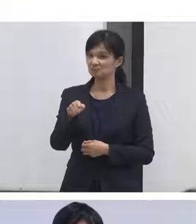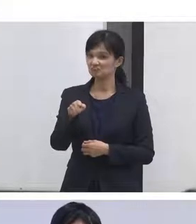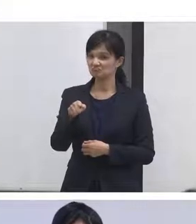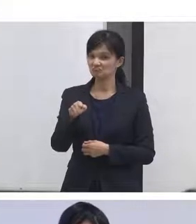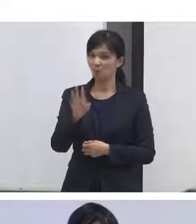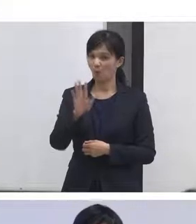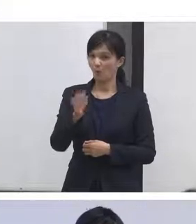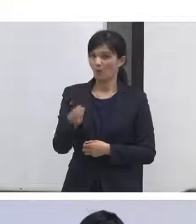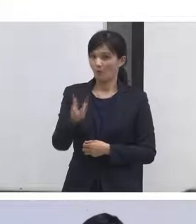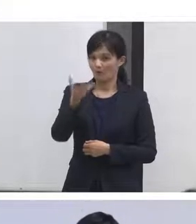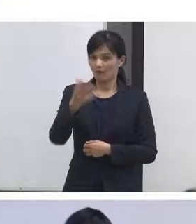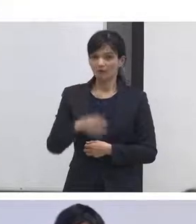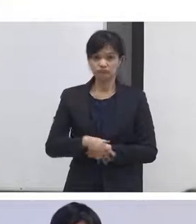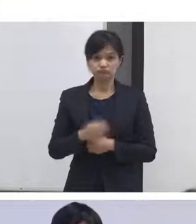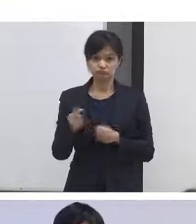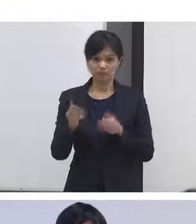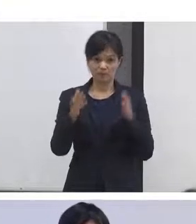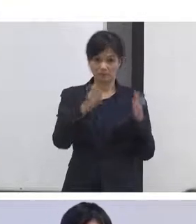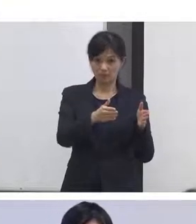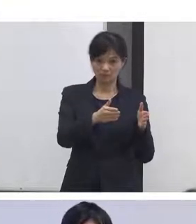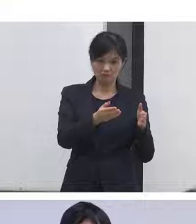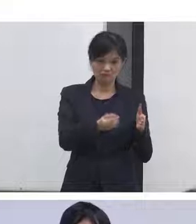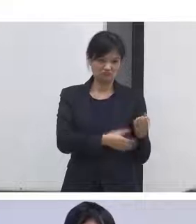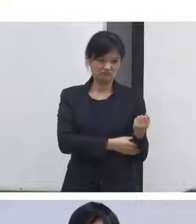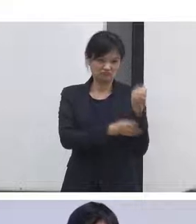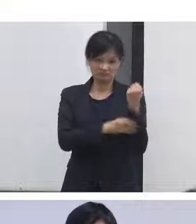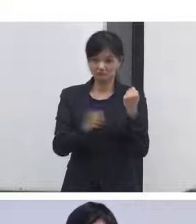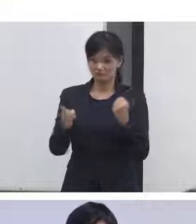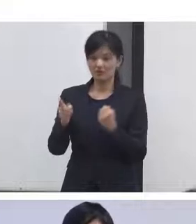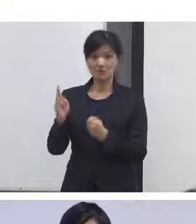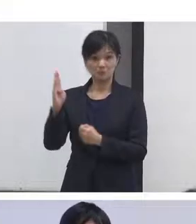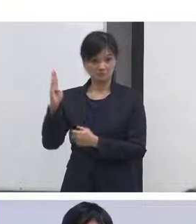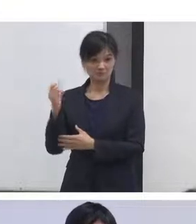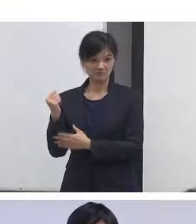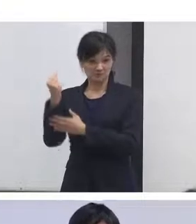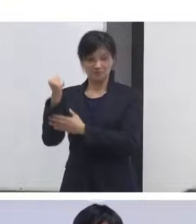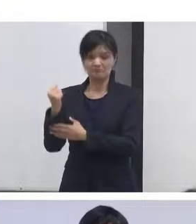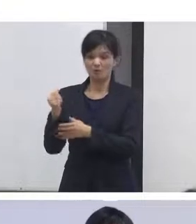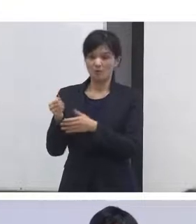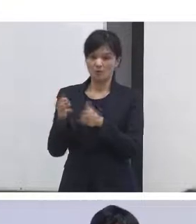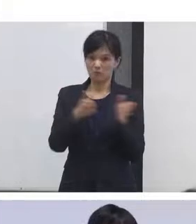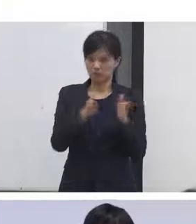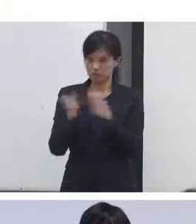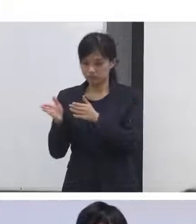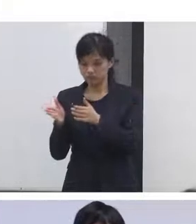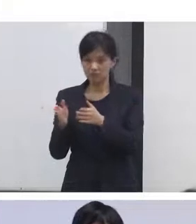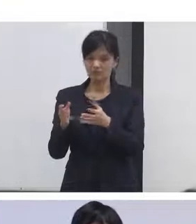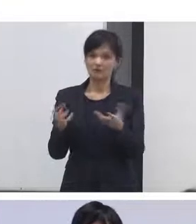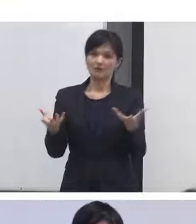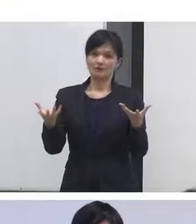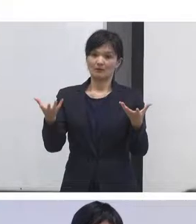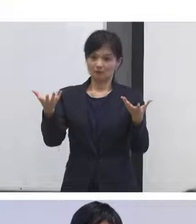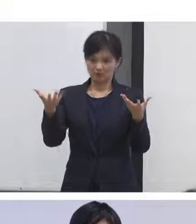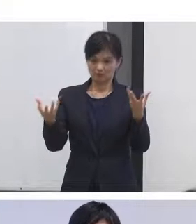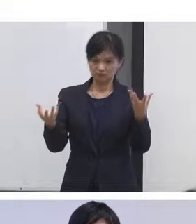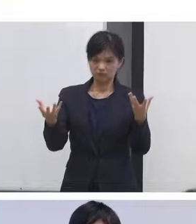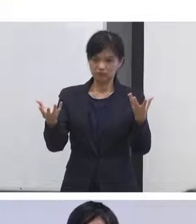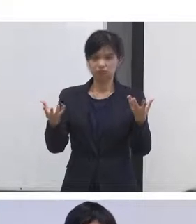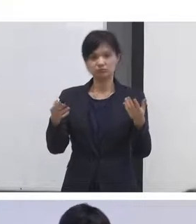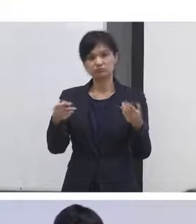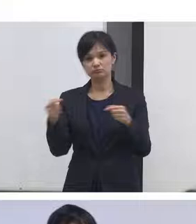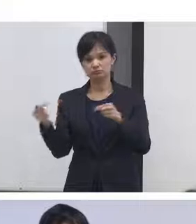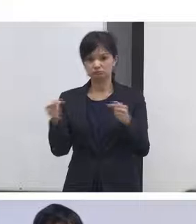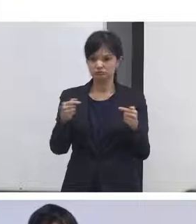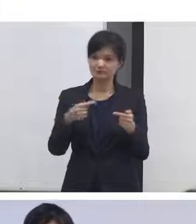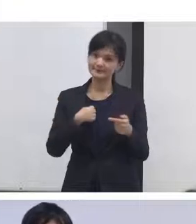就要不然就是极度支持 A， 要不然就极度支持 B， 然后已经没有 AB 中间的讨论空间存在了。那么这样的情况我们该怎么面对呢？我其实我也